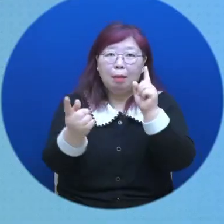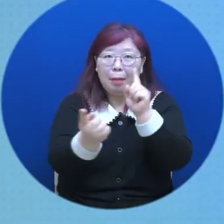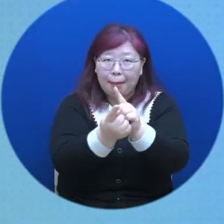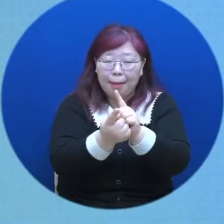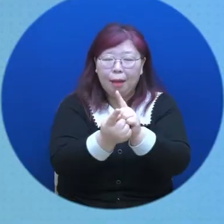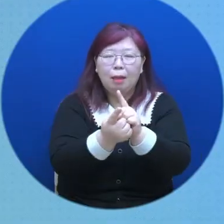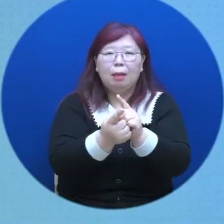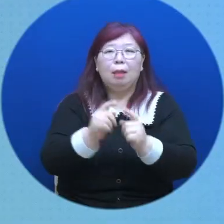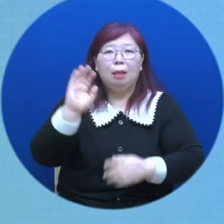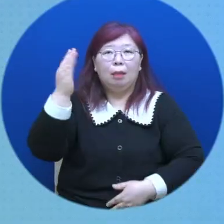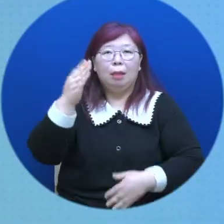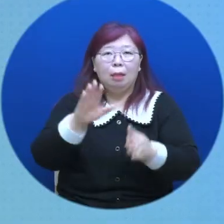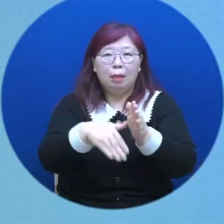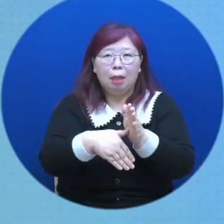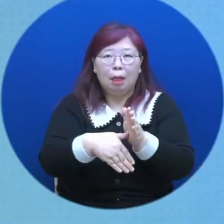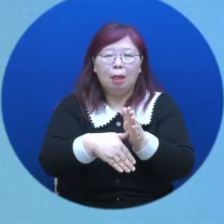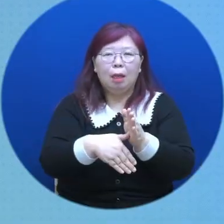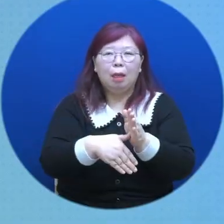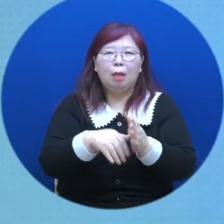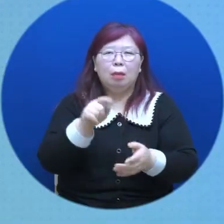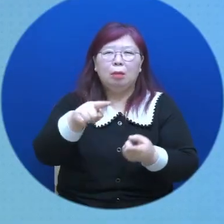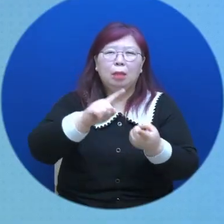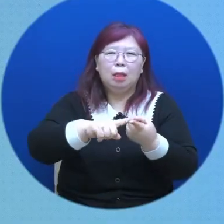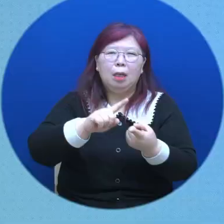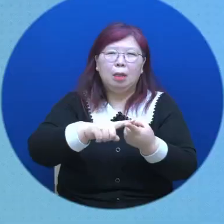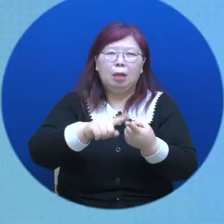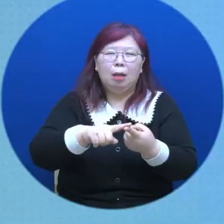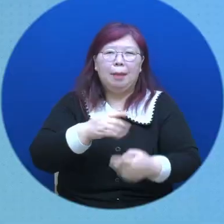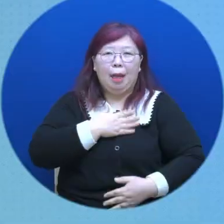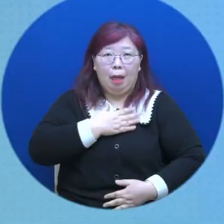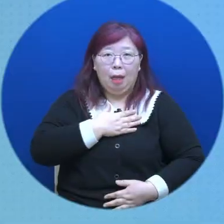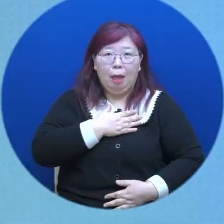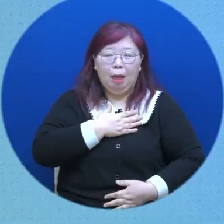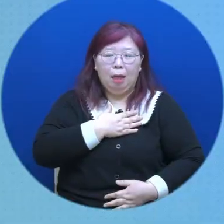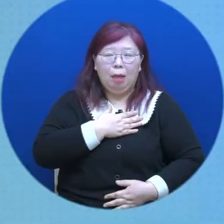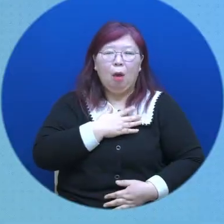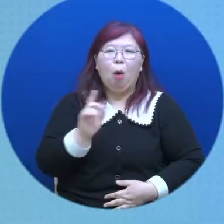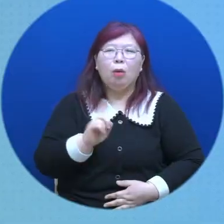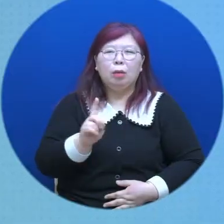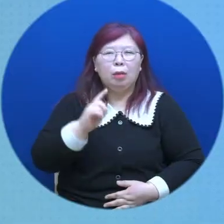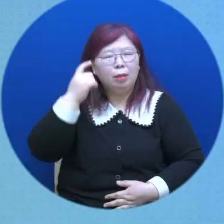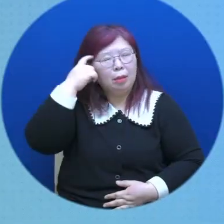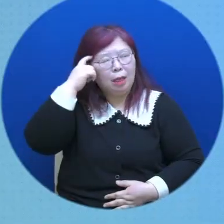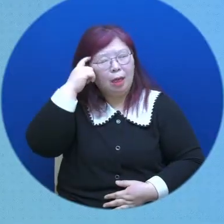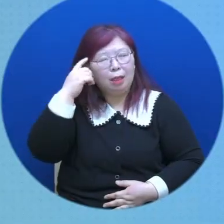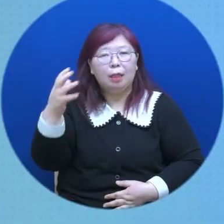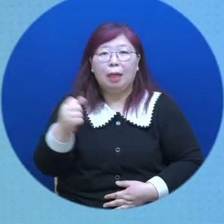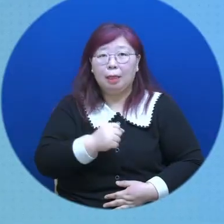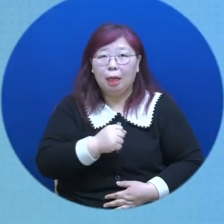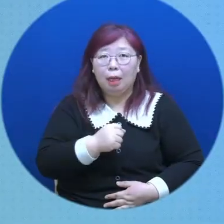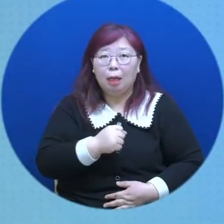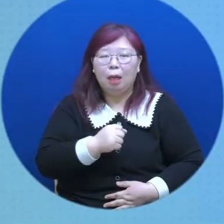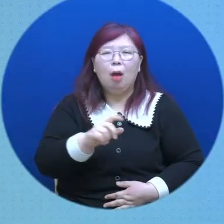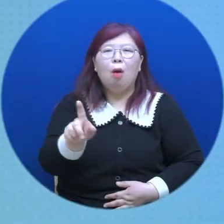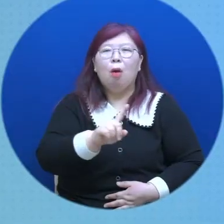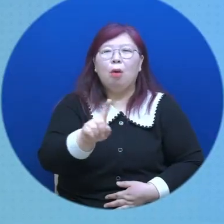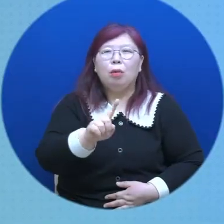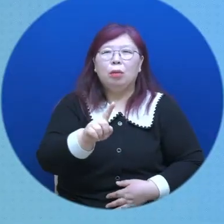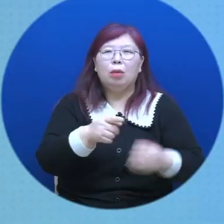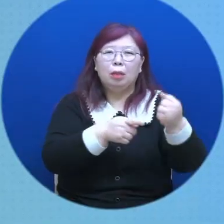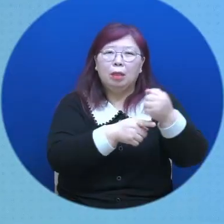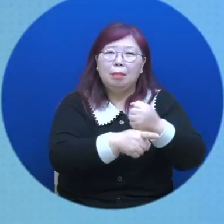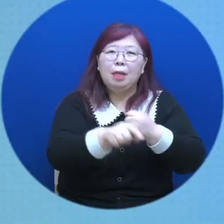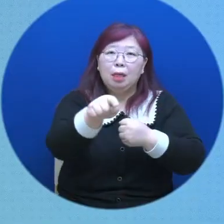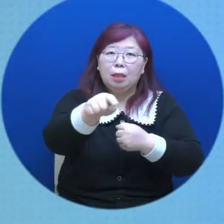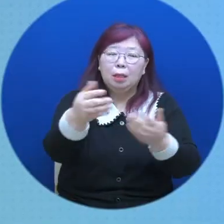일들을 만나게 될 때에 그것에 대하여 내가 어떤 마음을 갖느냐, 어떤